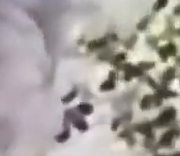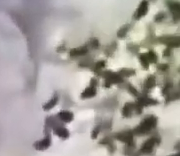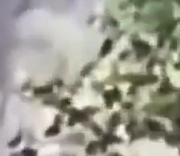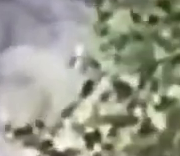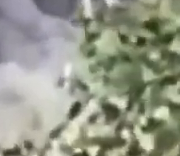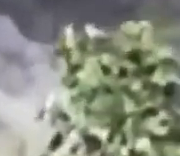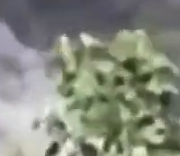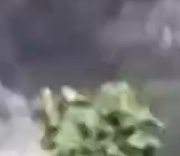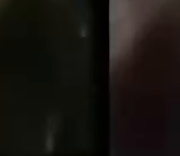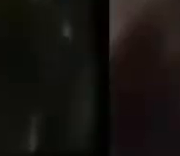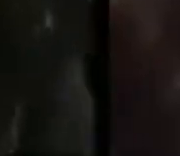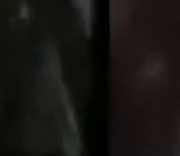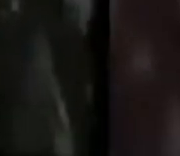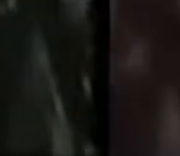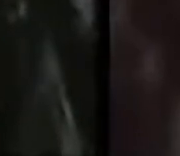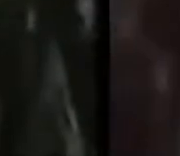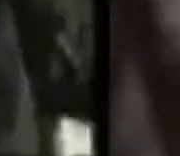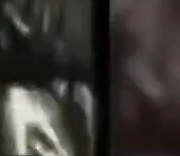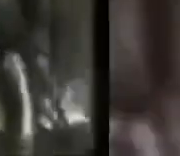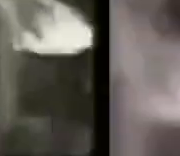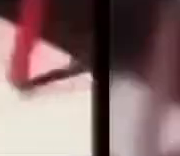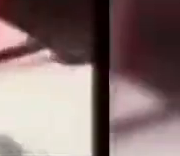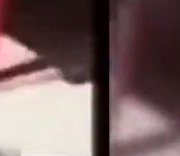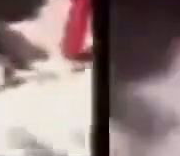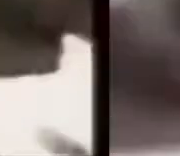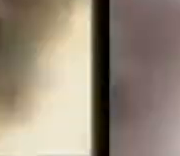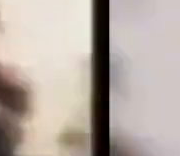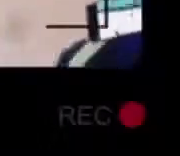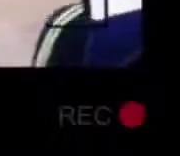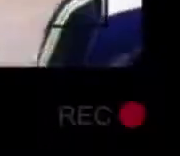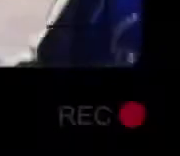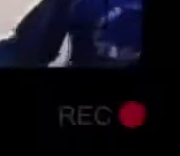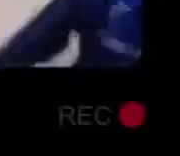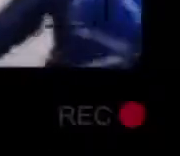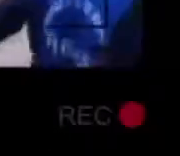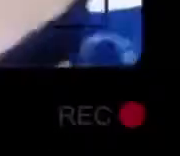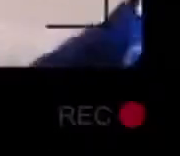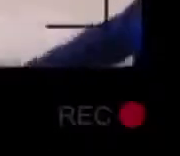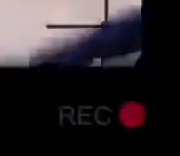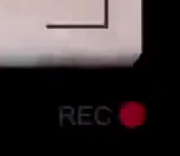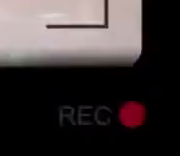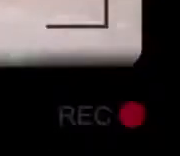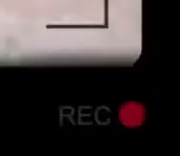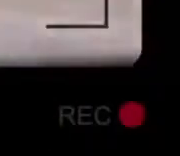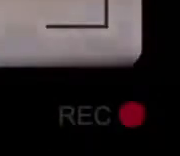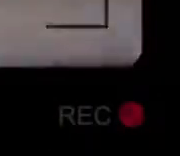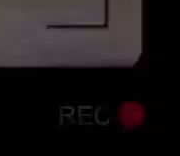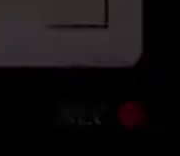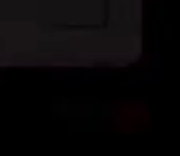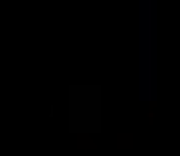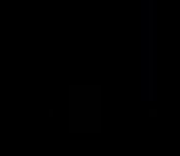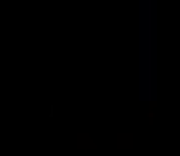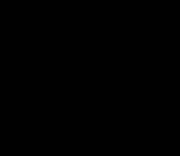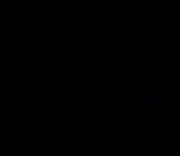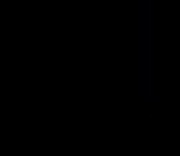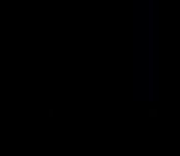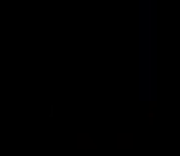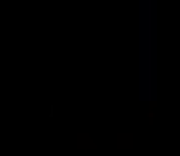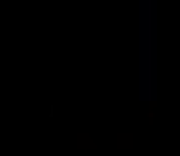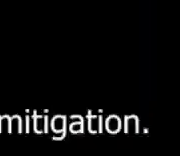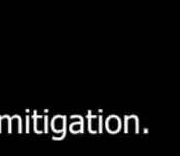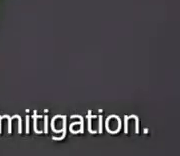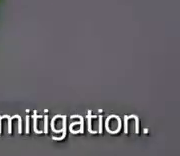api, tsunami, banjir, longsor, dan angin puting beliung. Tingginya potensi